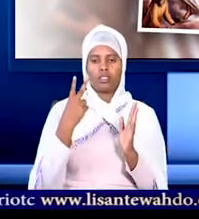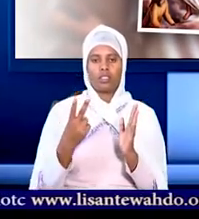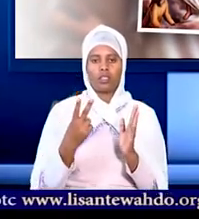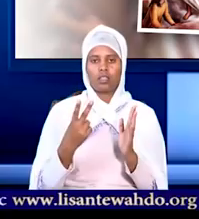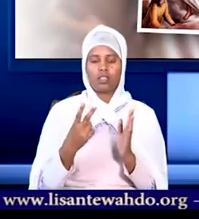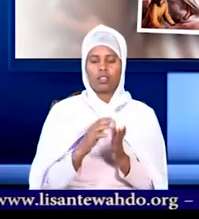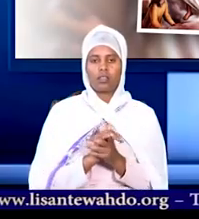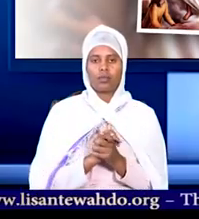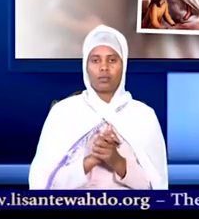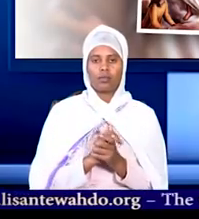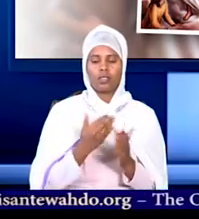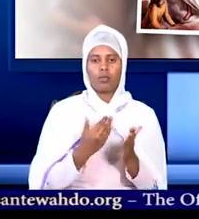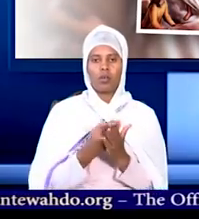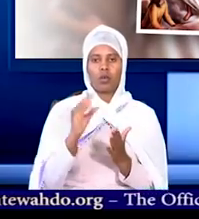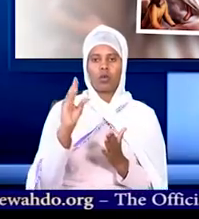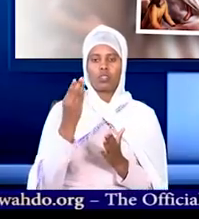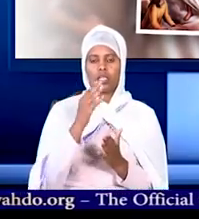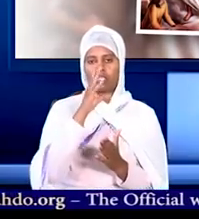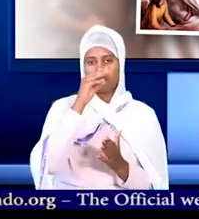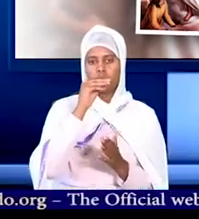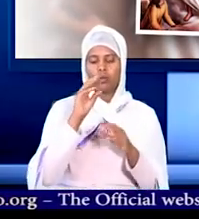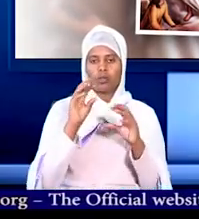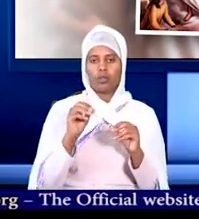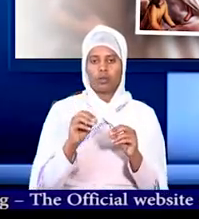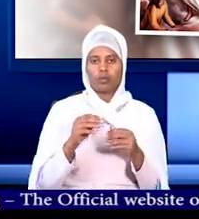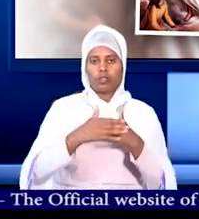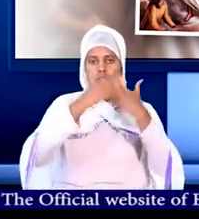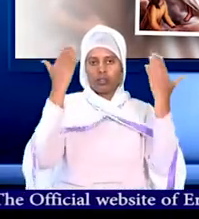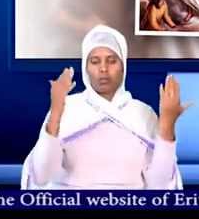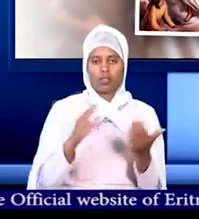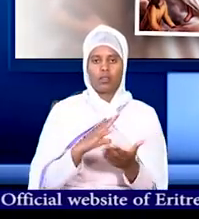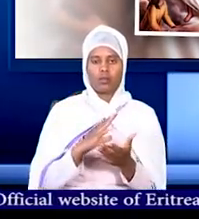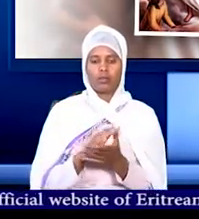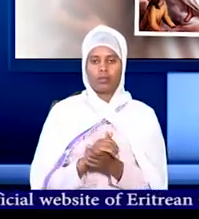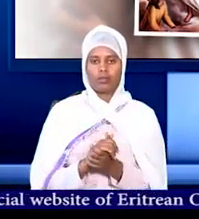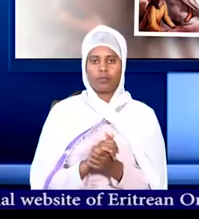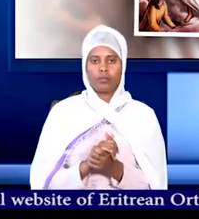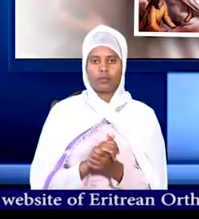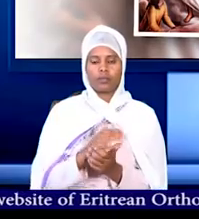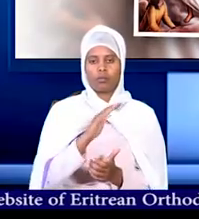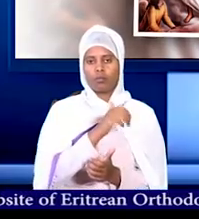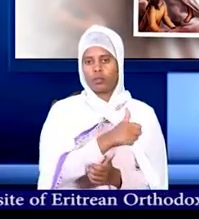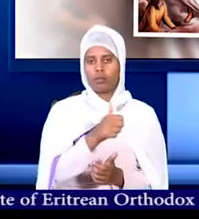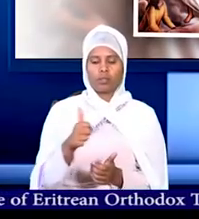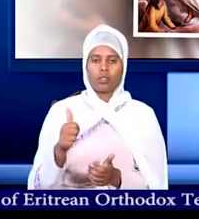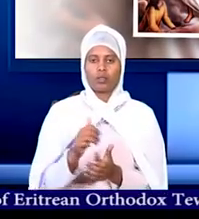يوهانس عرف عصر تخلط كلا وانجلاويان بزعبه سعينا إننا قريم قليت هم خمز